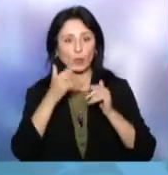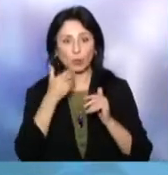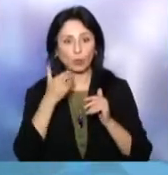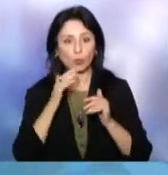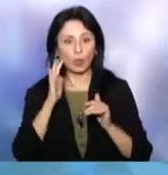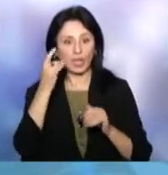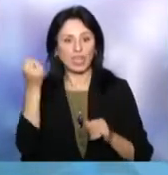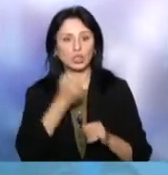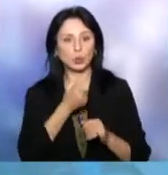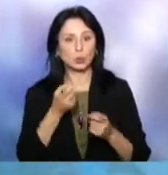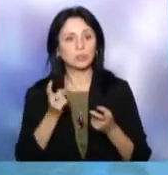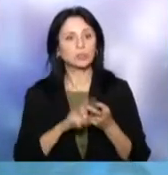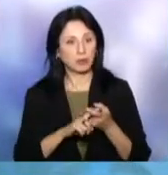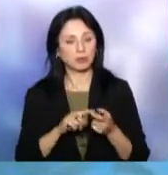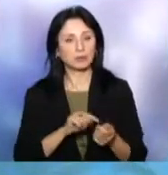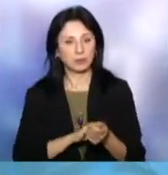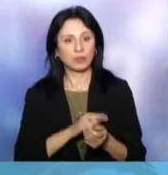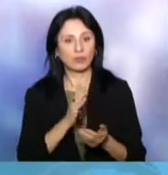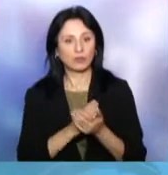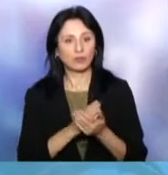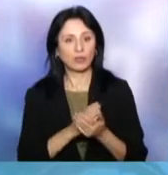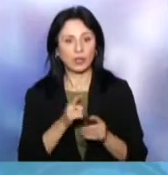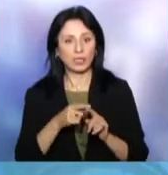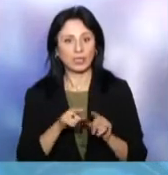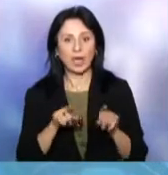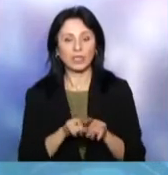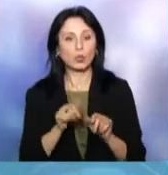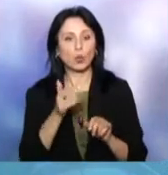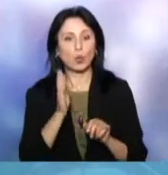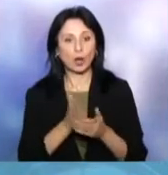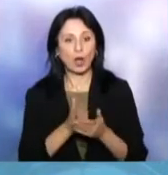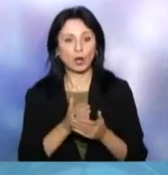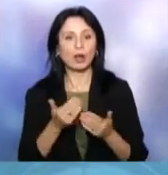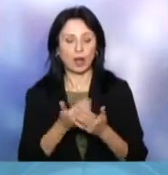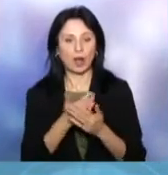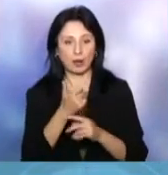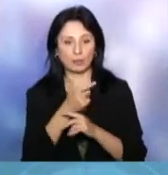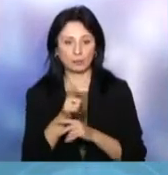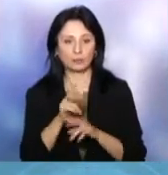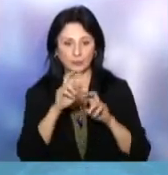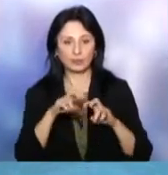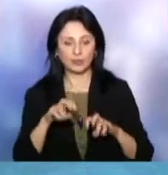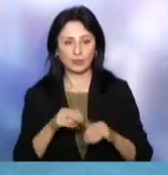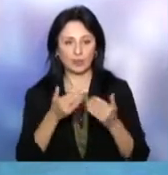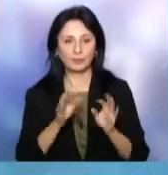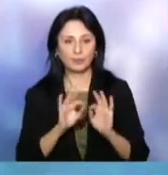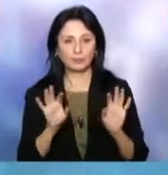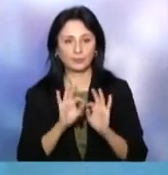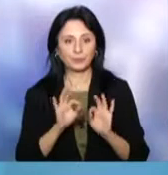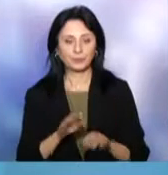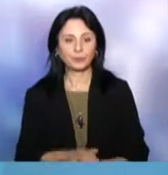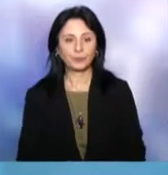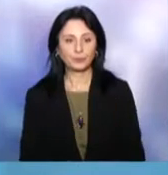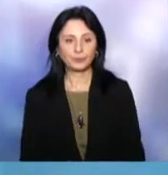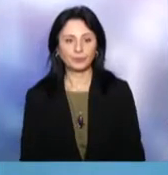ინსულტს ერთმანეთთან აკავშირებს. რა შემთხვევაში შეიძლება მოხდეს ეს ასე? აი ამის შესახებ არის ჩვენი კვლევა და შესაბამისად სიახლის